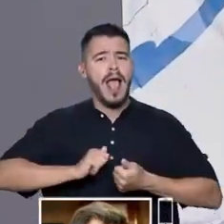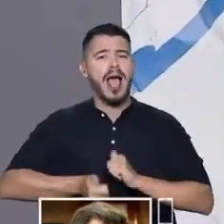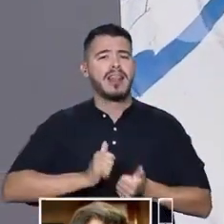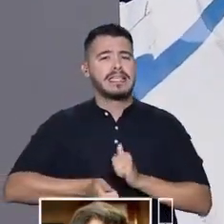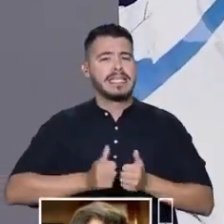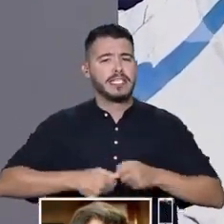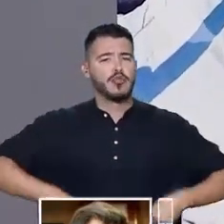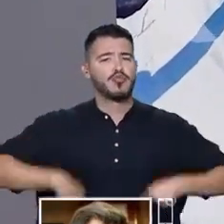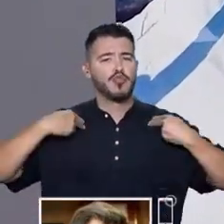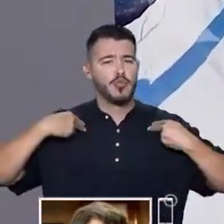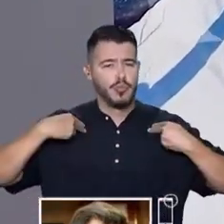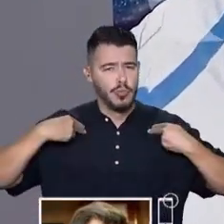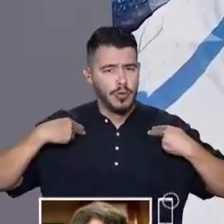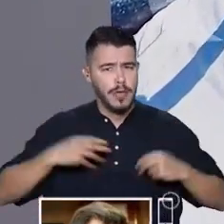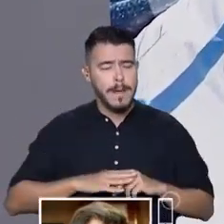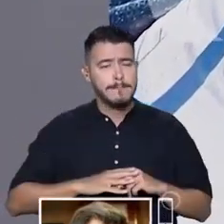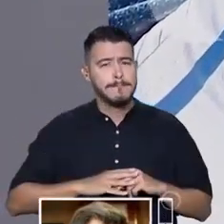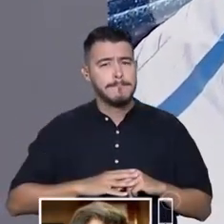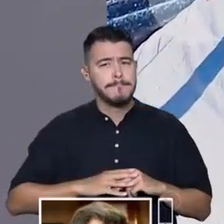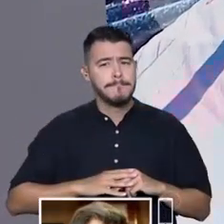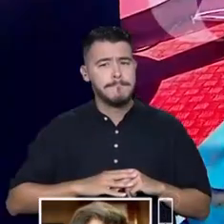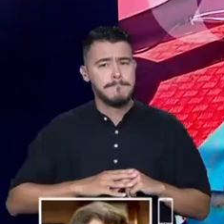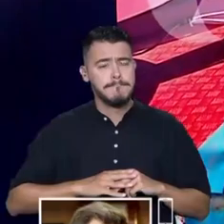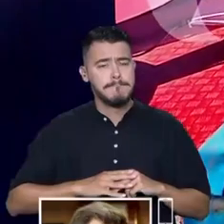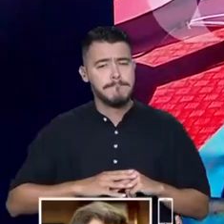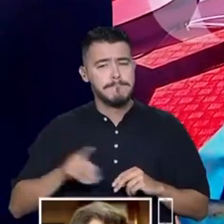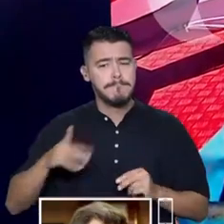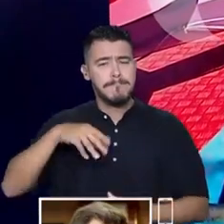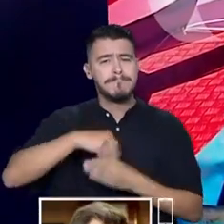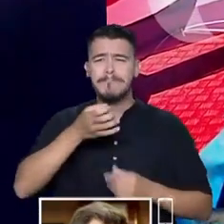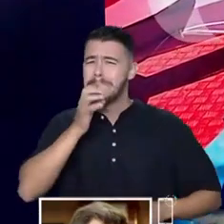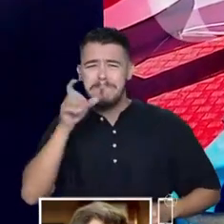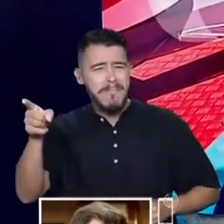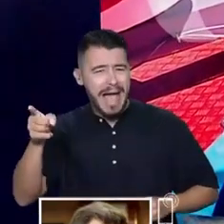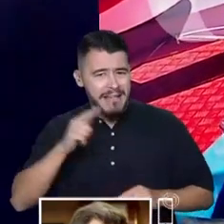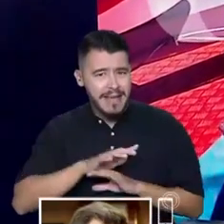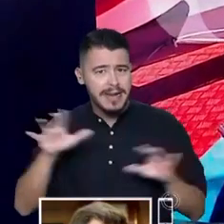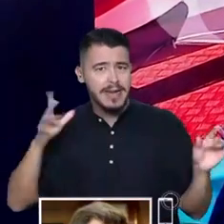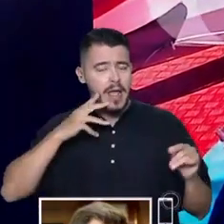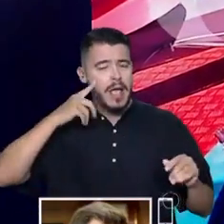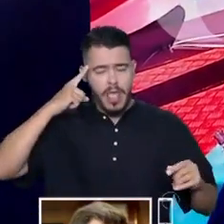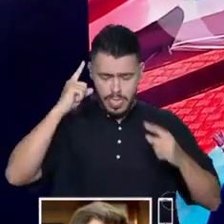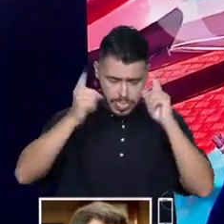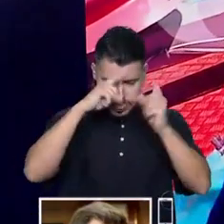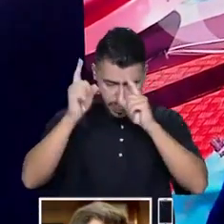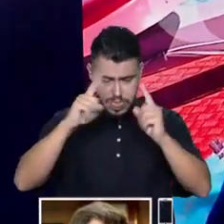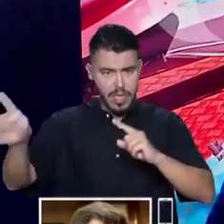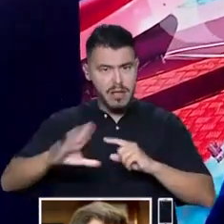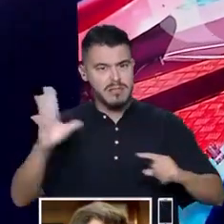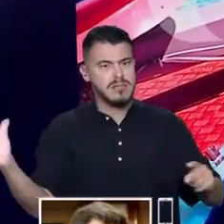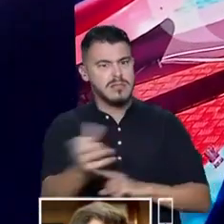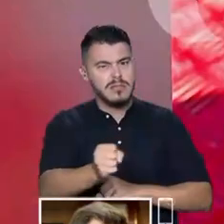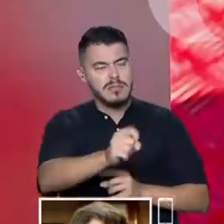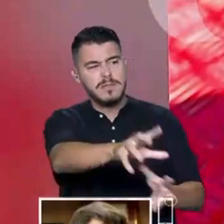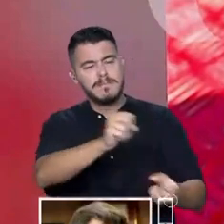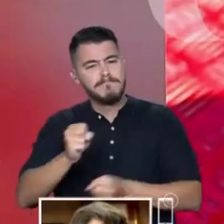μπράβος, ενός νυχτερινού μπαρ, στο οποίο βρισκόντουσαν και τρεις αστυνομικοί μέσα, τον άρπαξε επειδή ήταν μεθυσμένος και δεν ήθελε να τον αφήσει στο μπαρ, τον